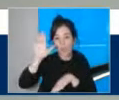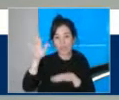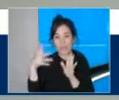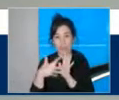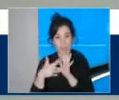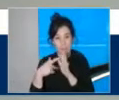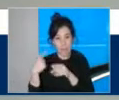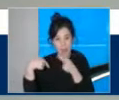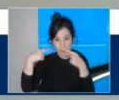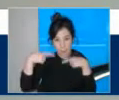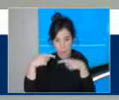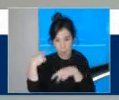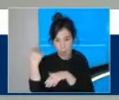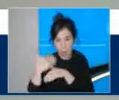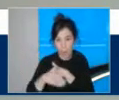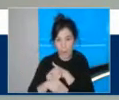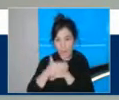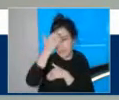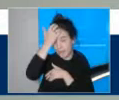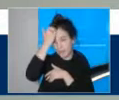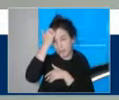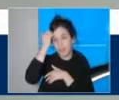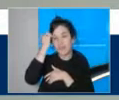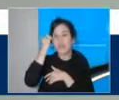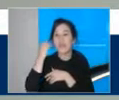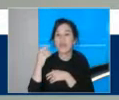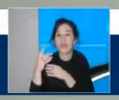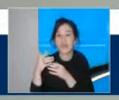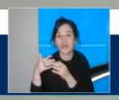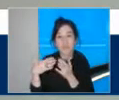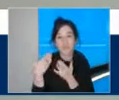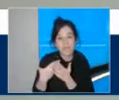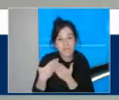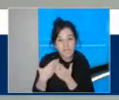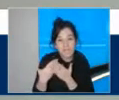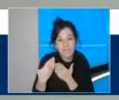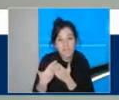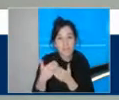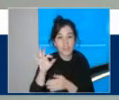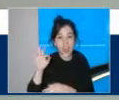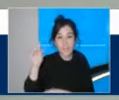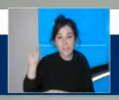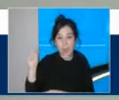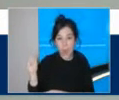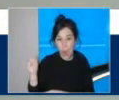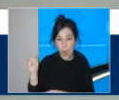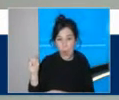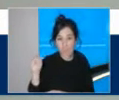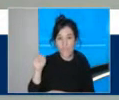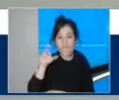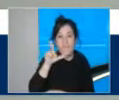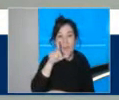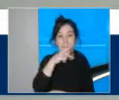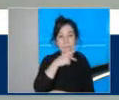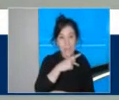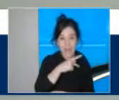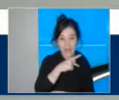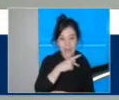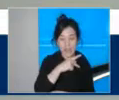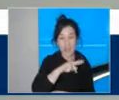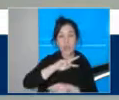בימים האחרונים בעצם מנבים שמקרון ולפן שוב